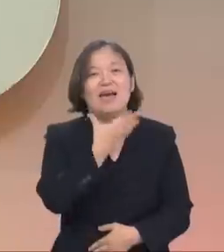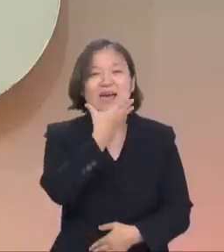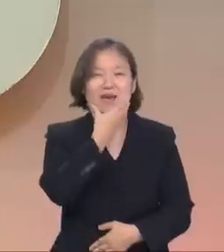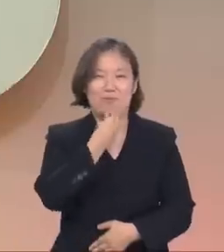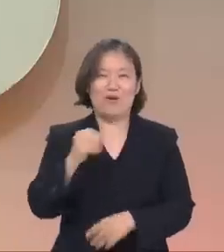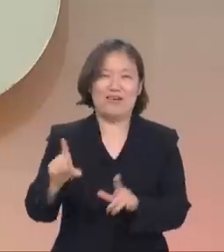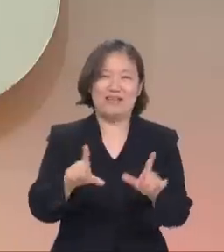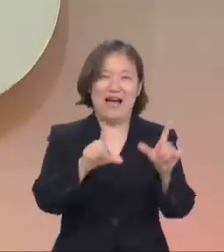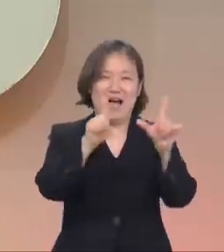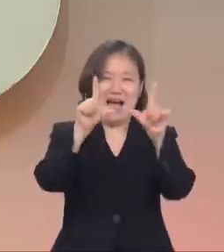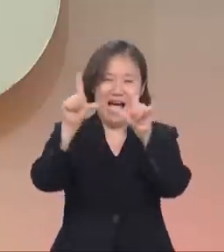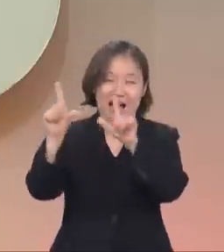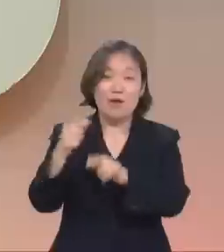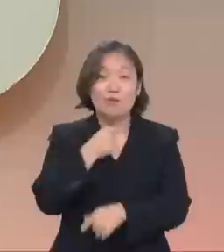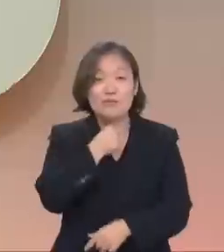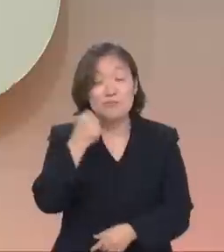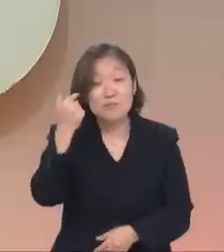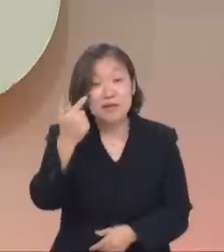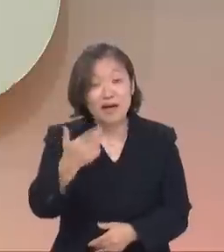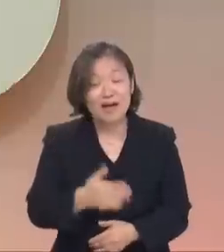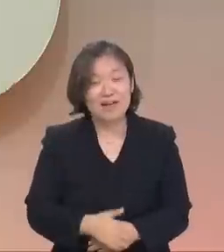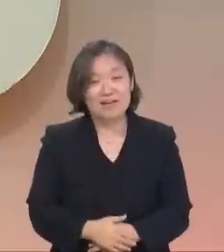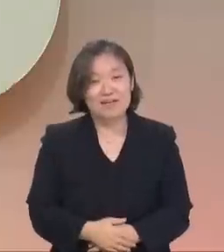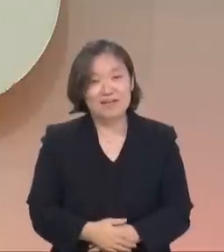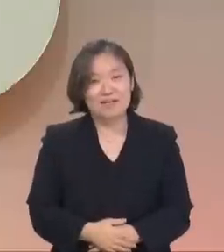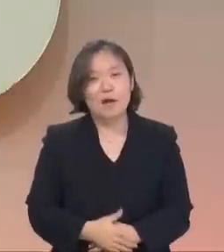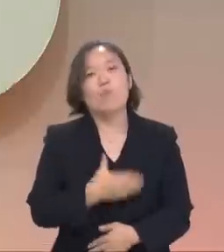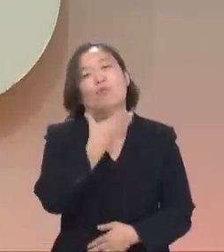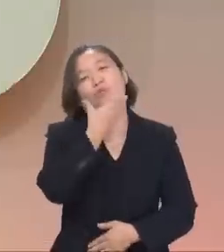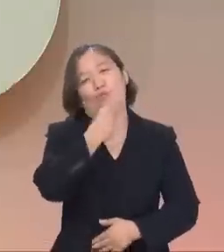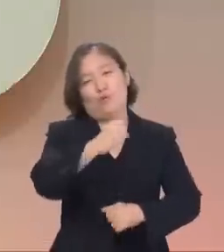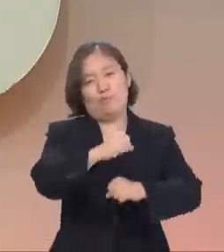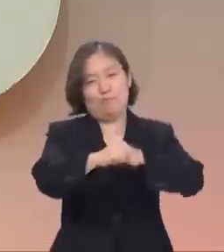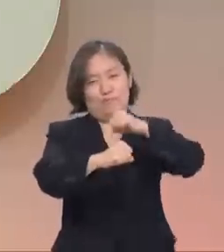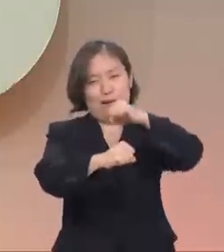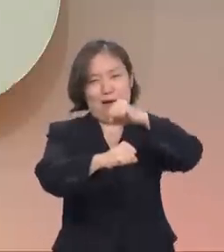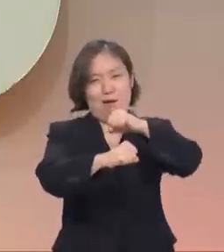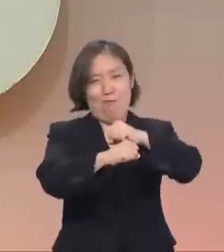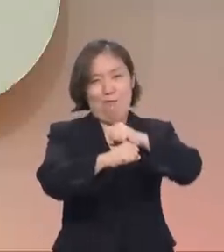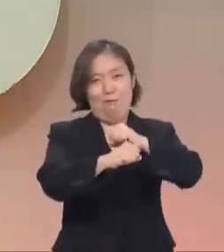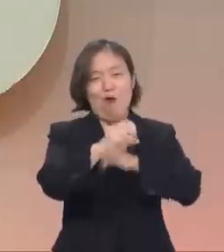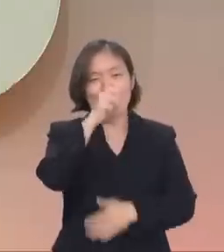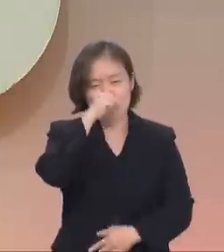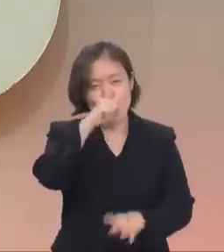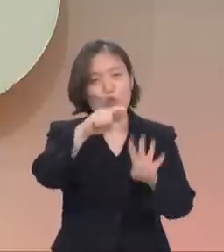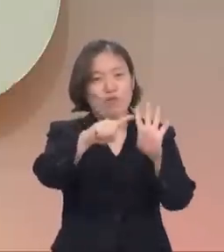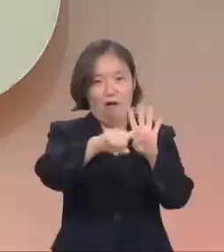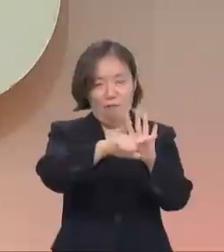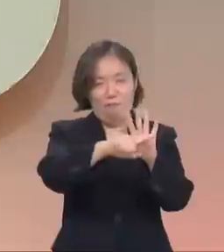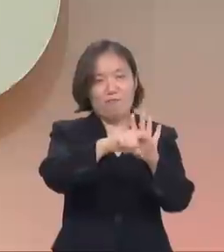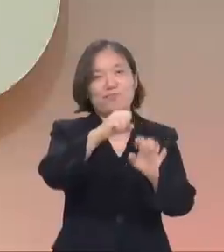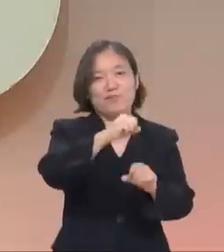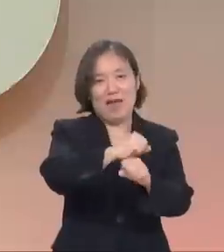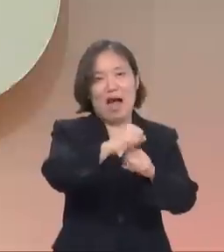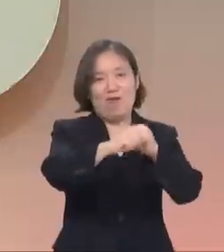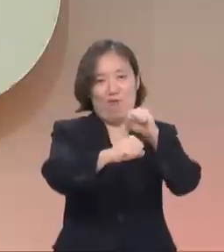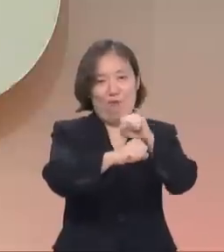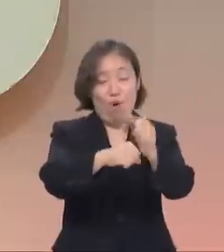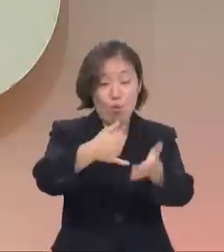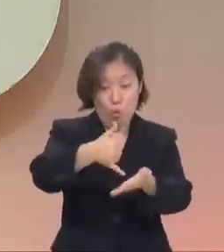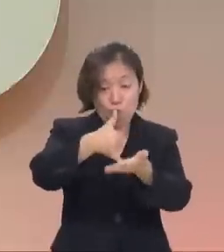행복한 삶을 창조하고 싶습니다 복을 지으십시오 선업을 지으십시오 공덕을